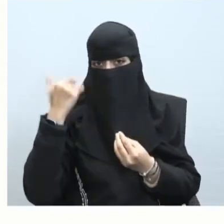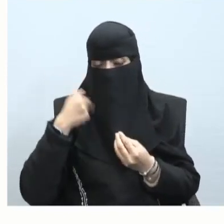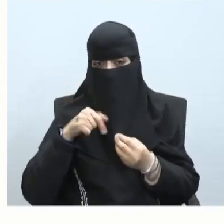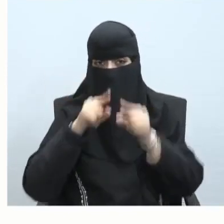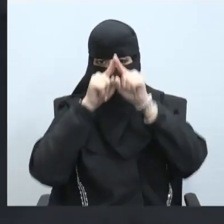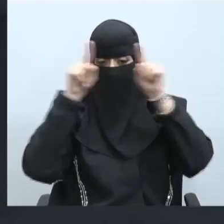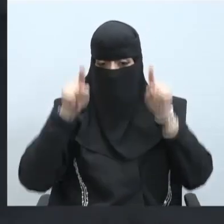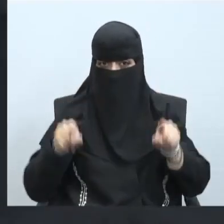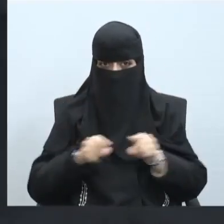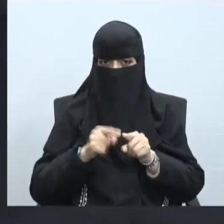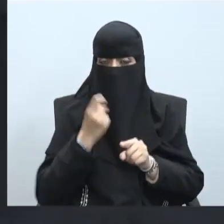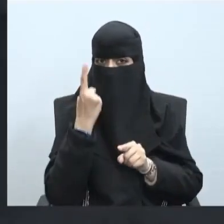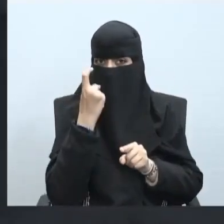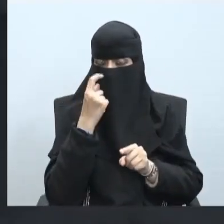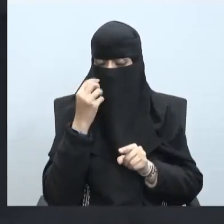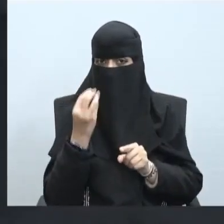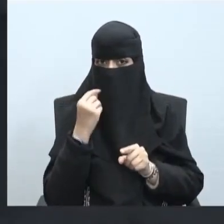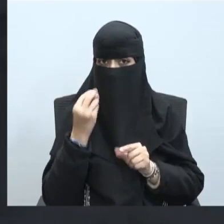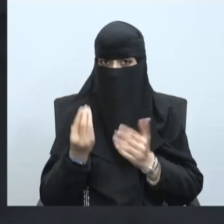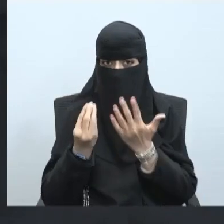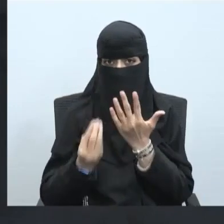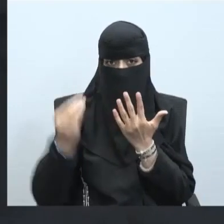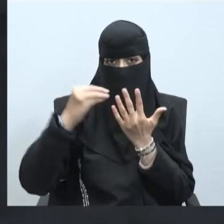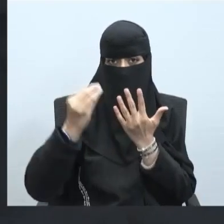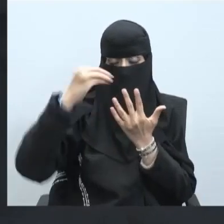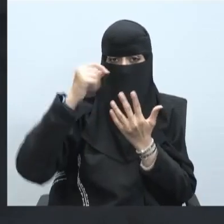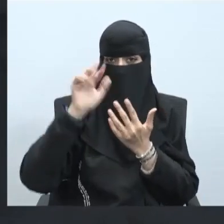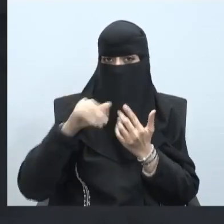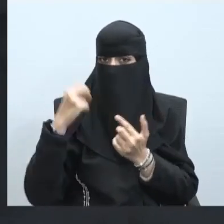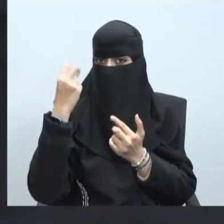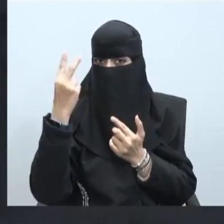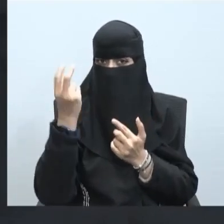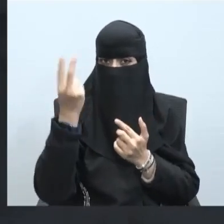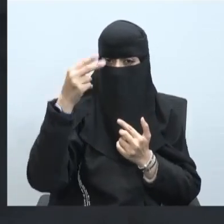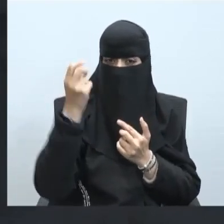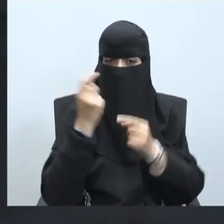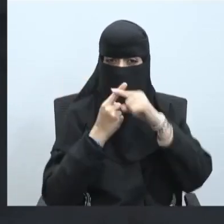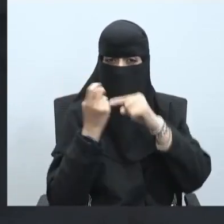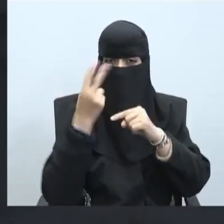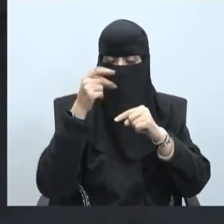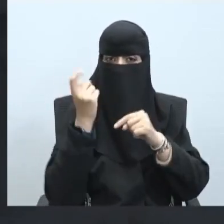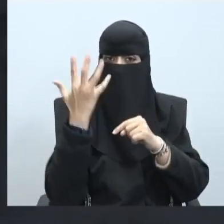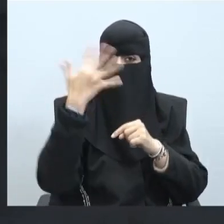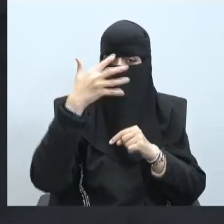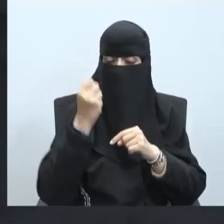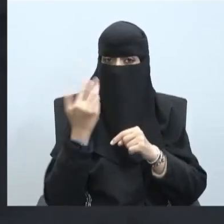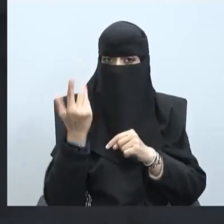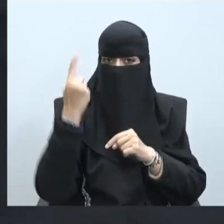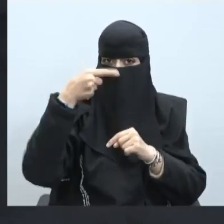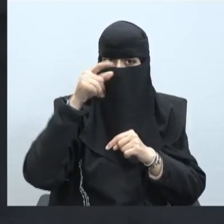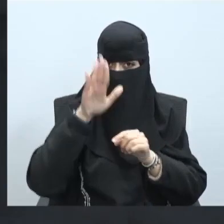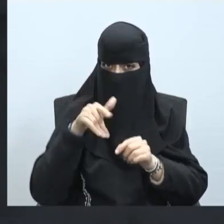المئه كنا نعد قفزيا فيها اثنينات وخمسات وكذلك عشرات صح ولا